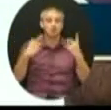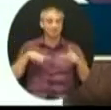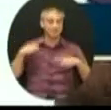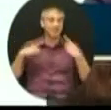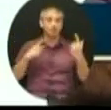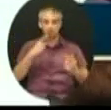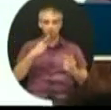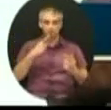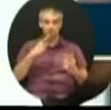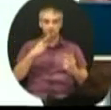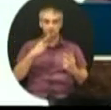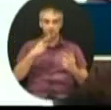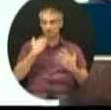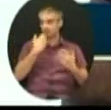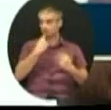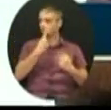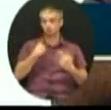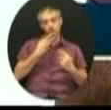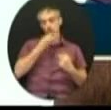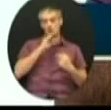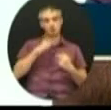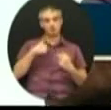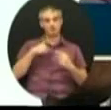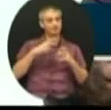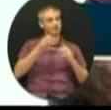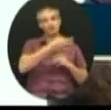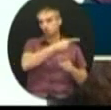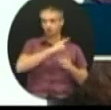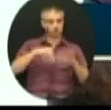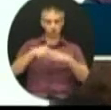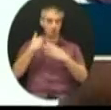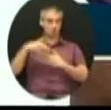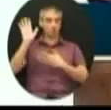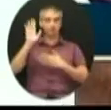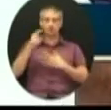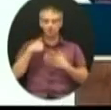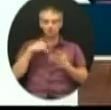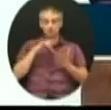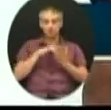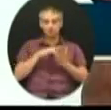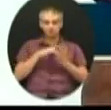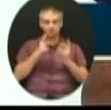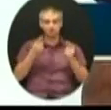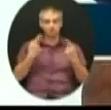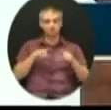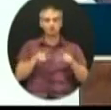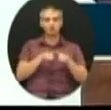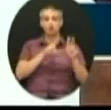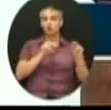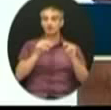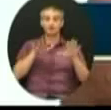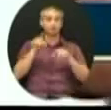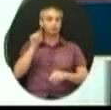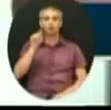היהירות, הגרסה שאומרת, עדיף לנו לשמור על שארם א-שייח מאשר שלום, אנחנו נמצאים בימים מקבילים היום.